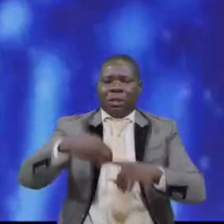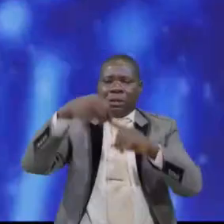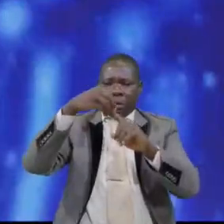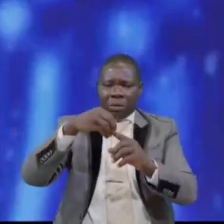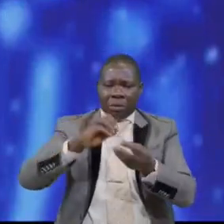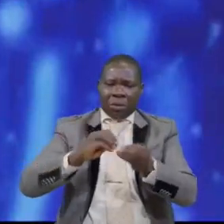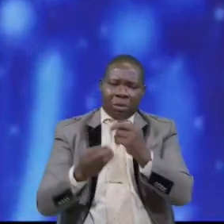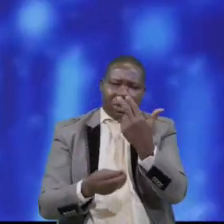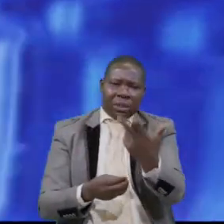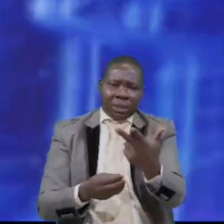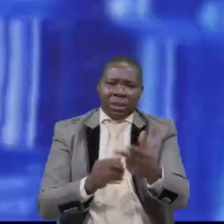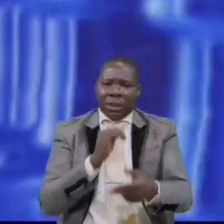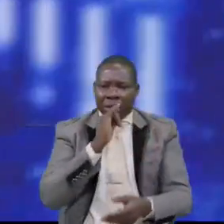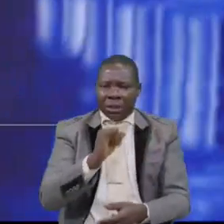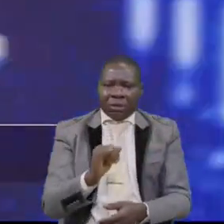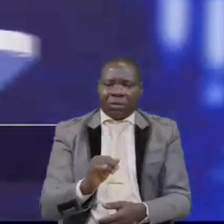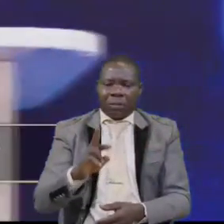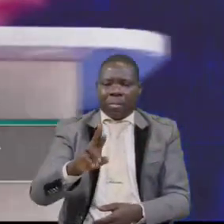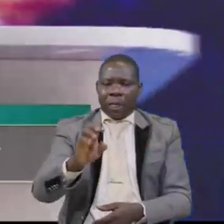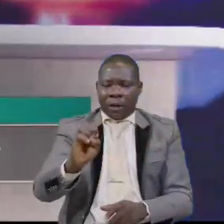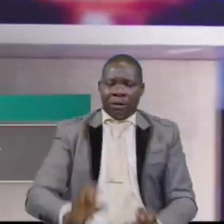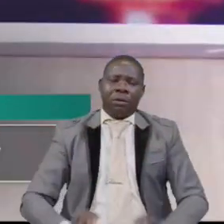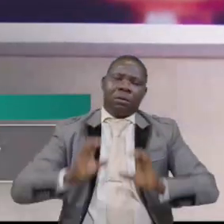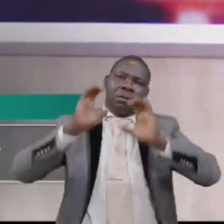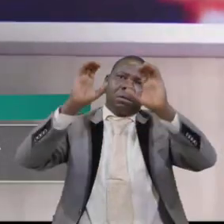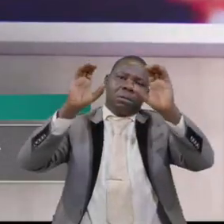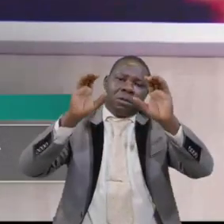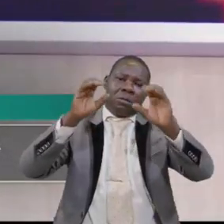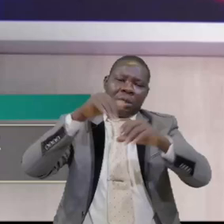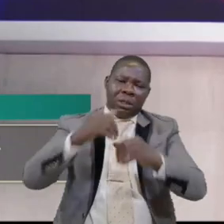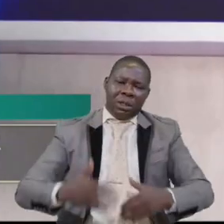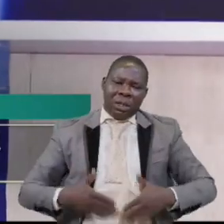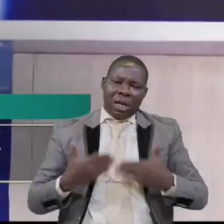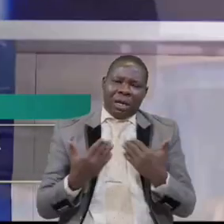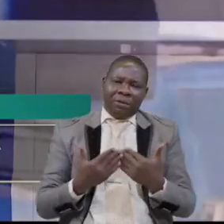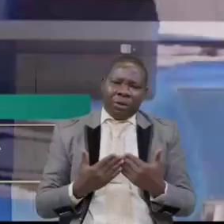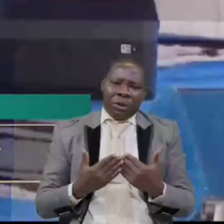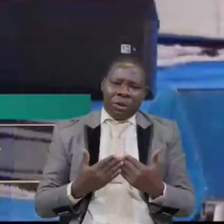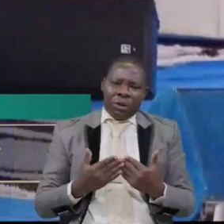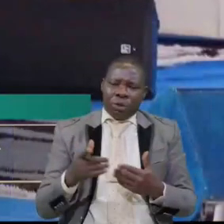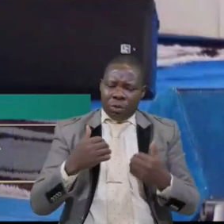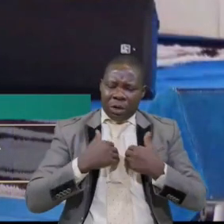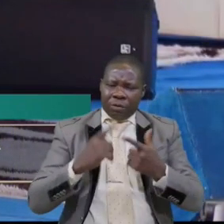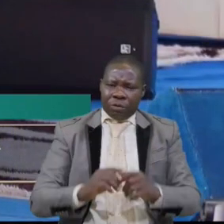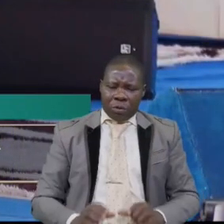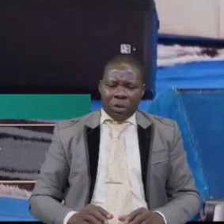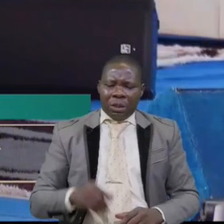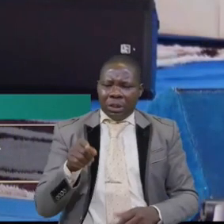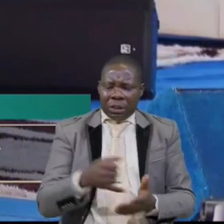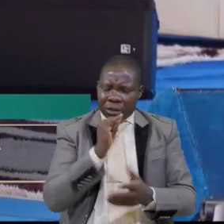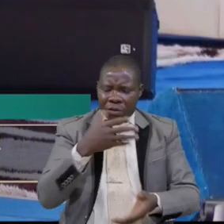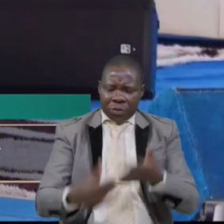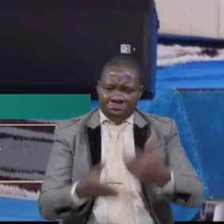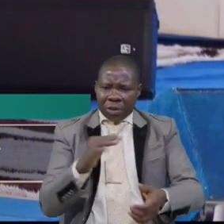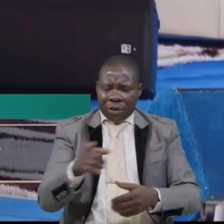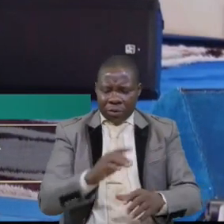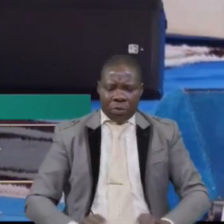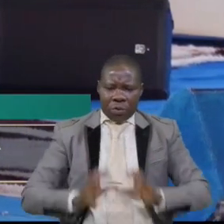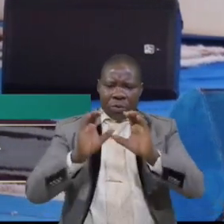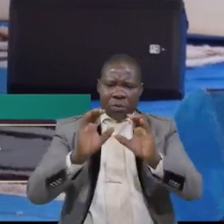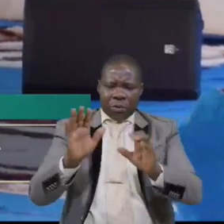le réengagement dans la vie. C'est ce à quoi vous engagez qui vous donnera,